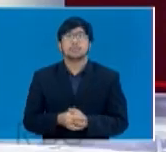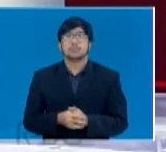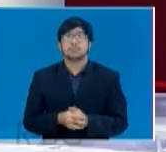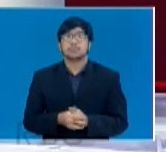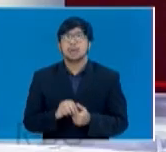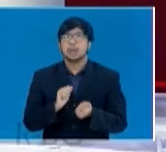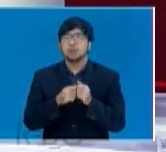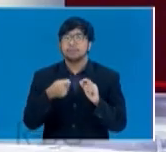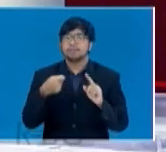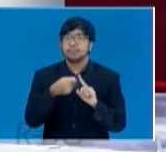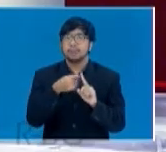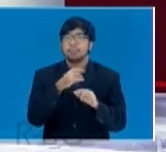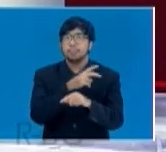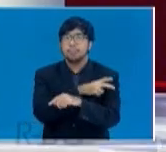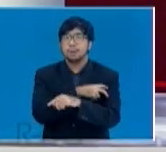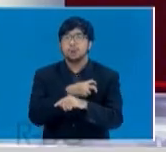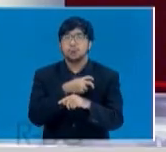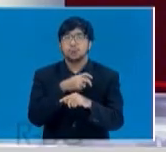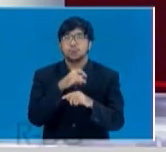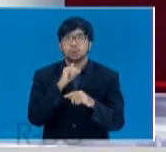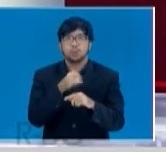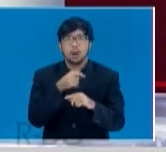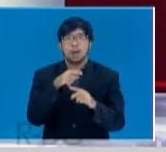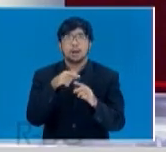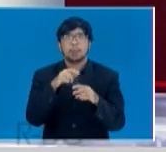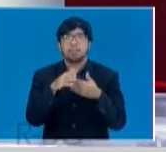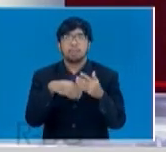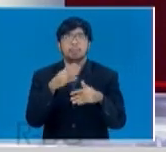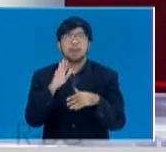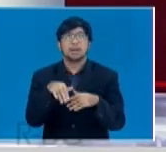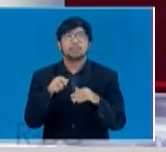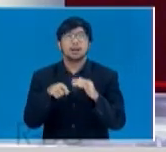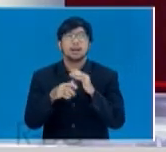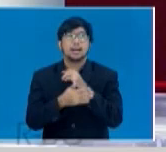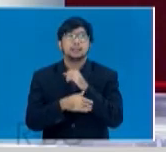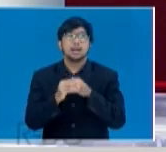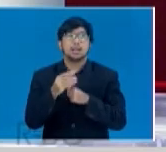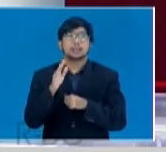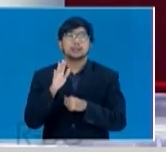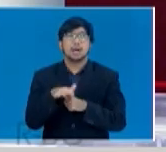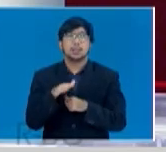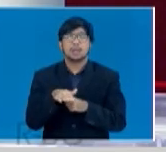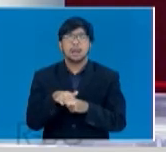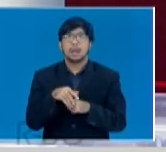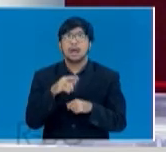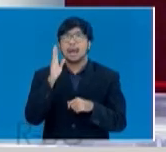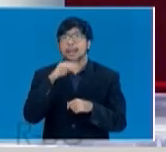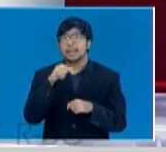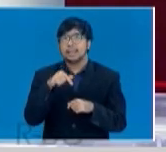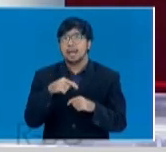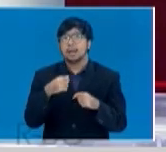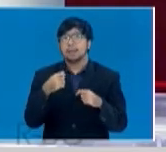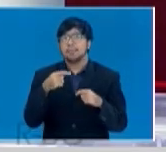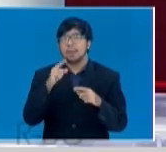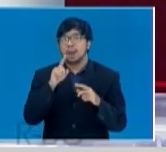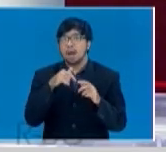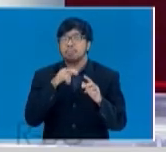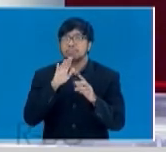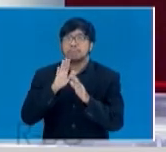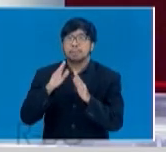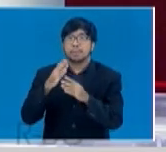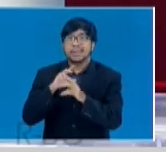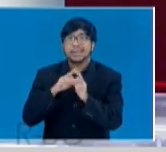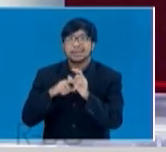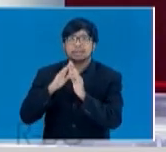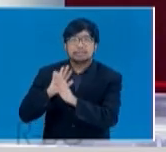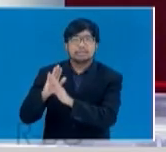Kasus pembunuhan Brigadir Yosua Huta Barat masih bergulir di Pengadilan Negeri Jakarta Selatan. Hari ini perintangan penyidikan pembunuhan Yosua kembali digelar untuk